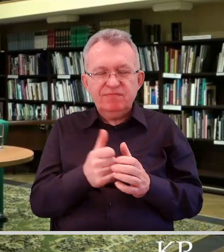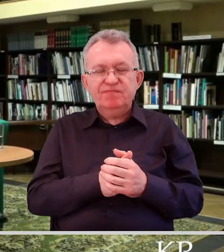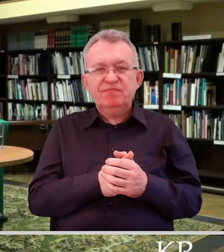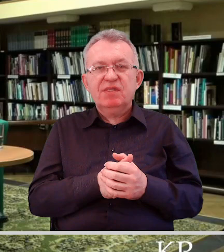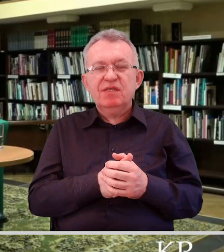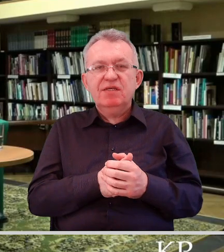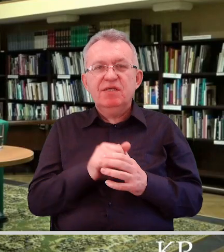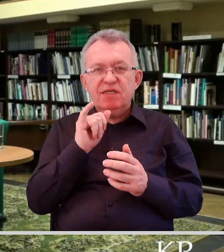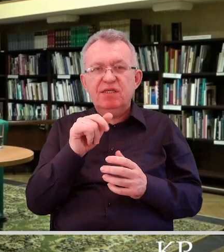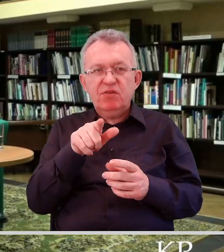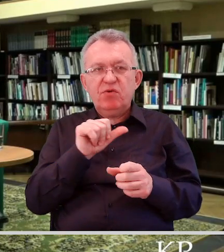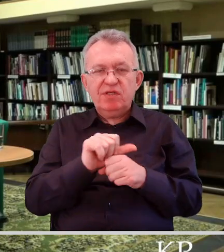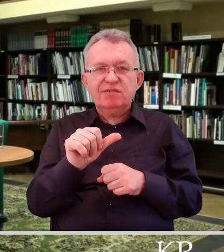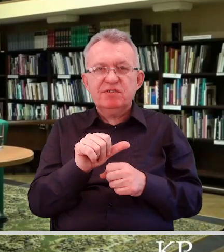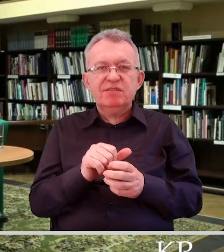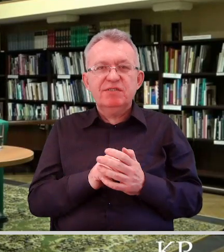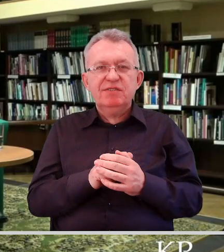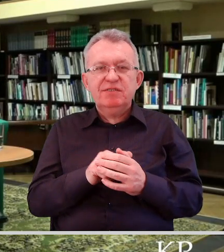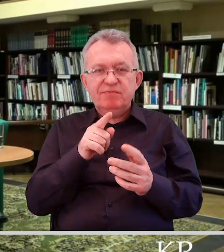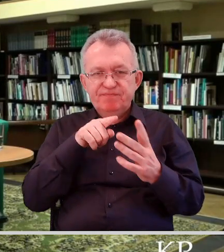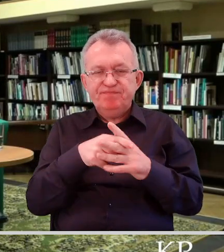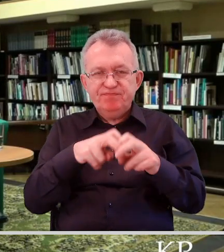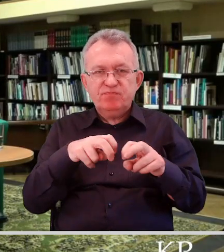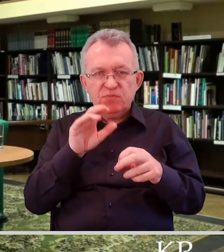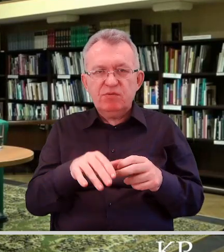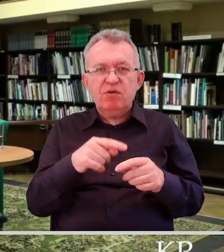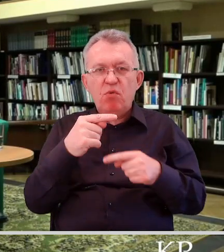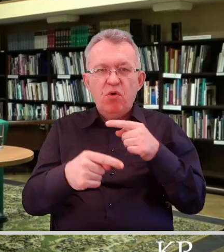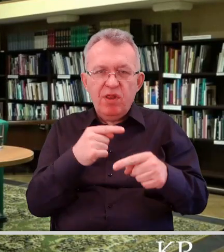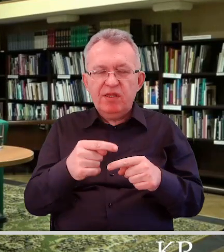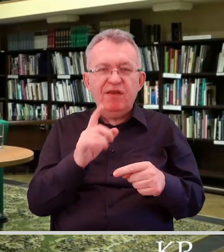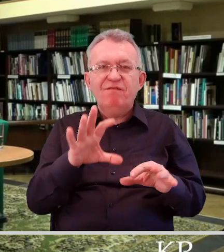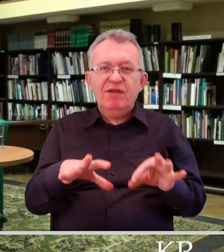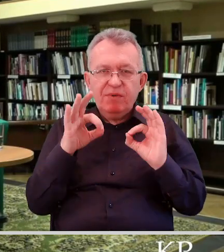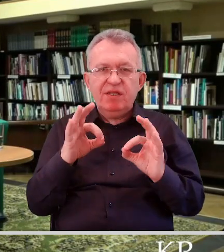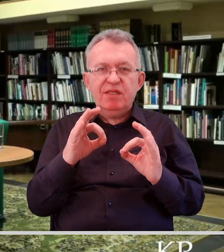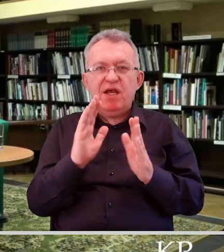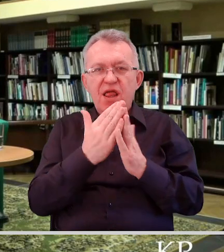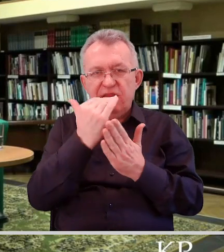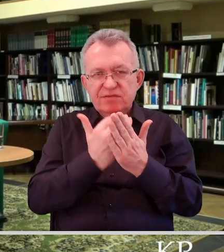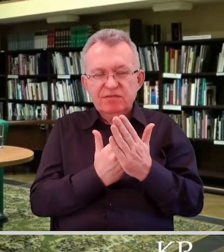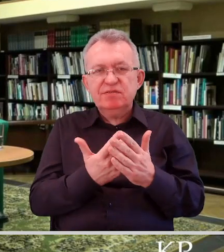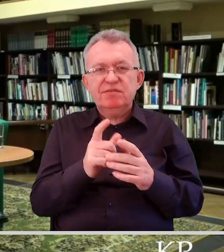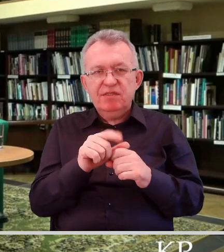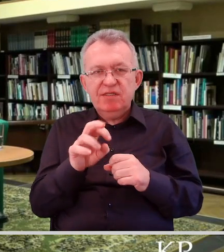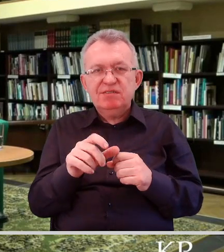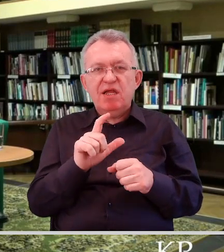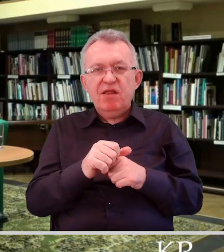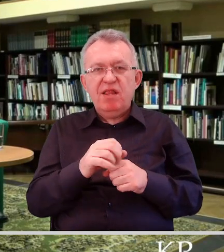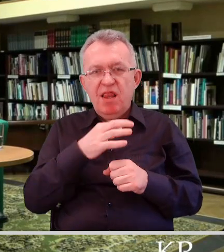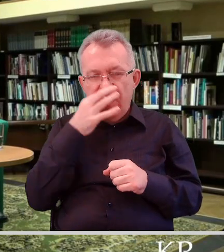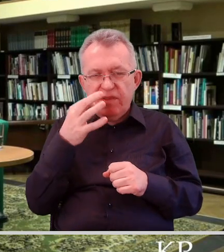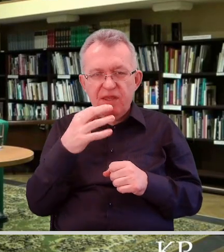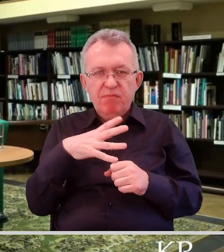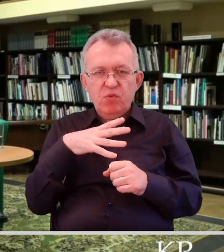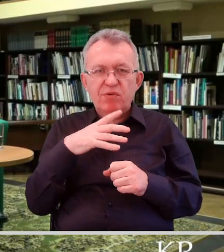I właśnie to tu jakby bym grzebała. No bo oczywiście pokoleniowe imiona i wybieranie takie z kalendarza też, ale wydaje mi się, że lepiej, żeby to